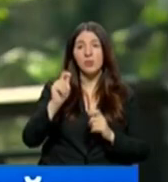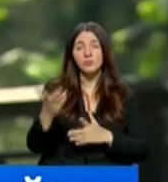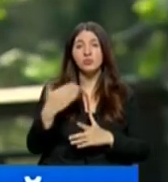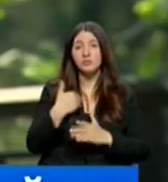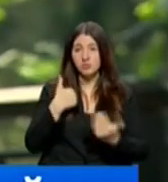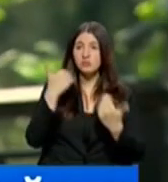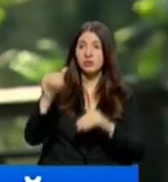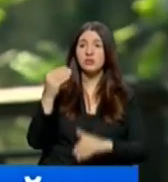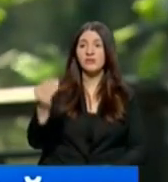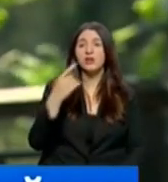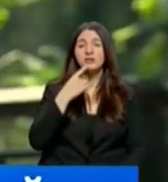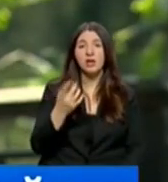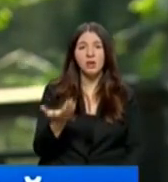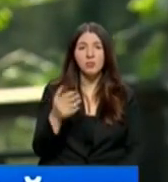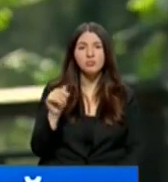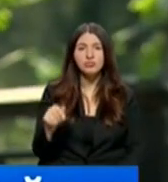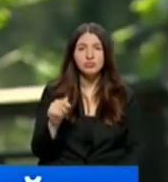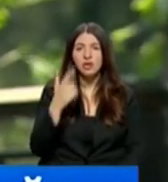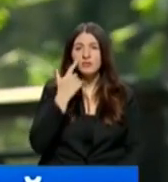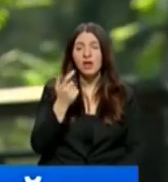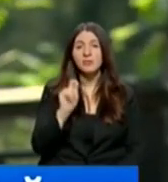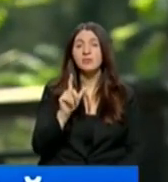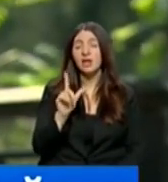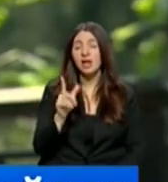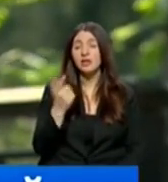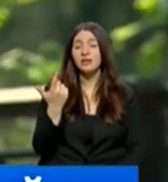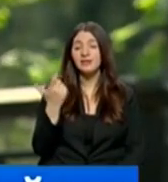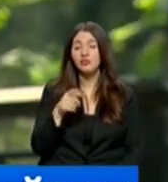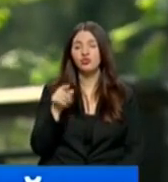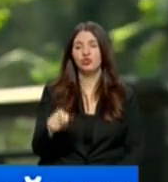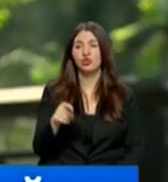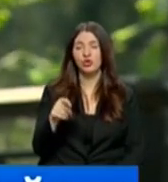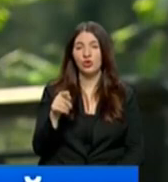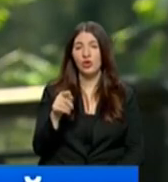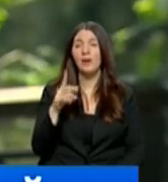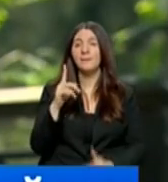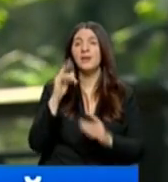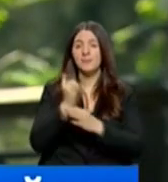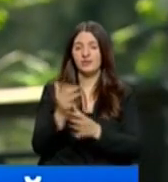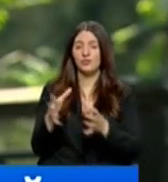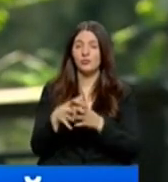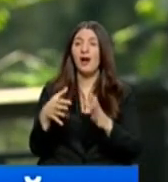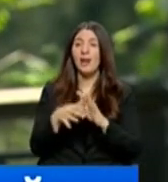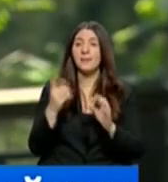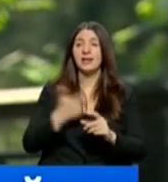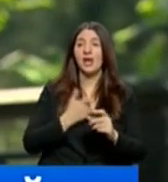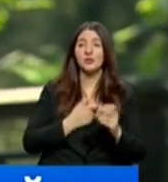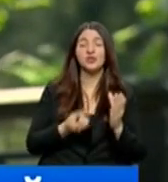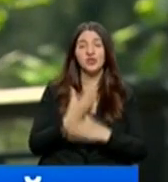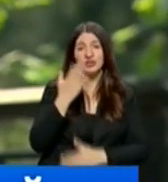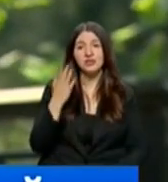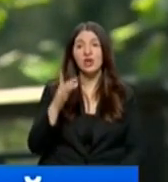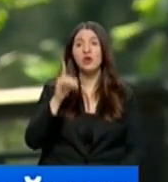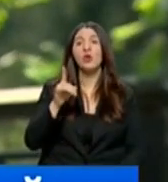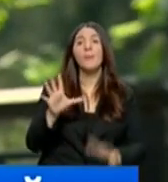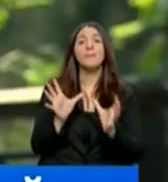biz de destek veririz diye. Ama burada dikkat edilmesi gereken nokta şu İsmail Bey. Bir meslek grubu ile ilgili bir yasa çıkaracaksanız